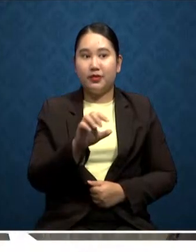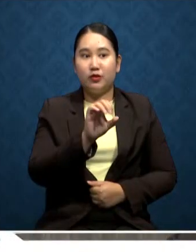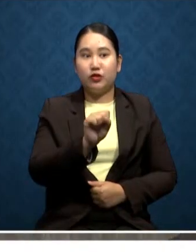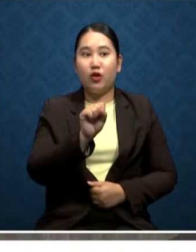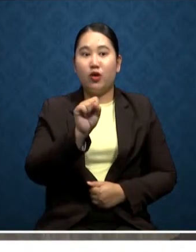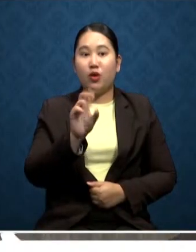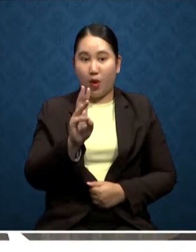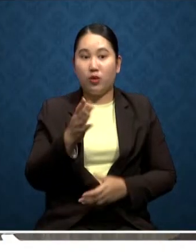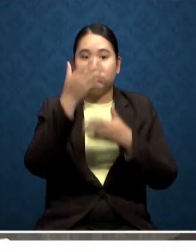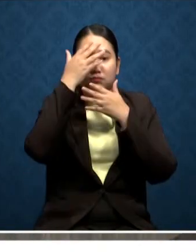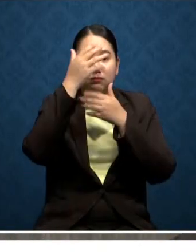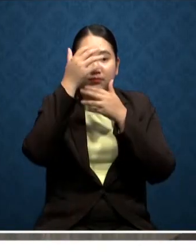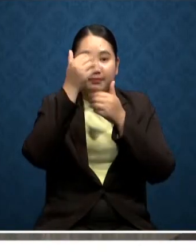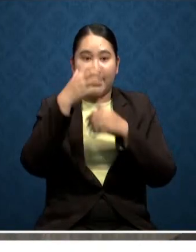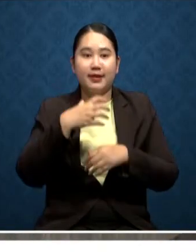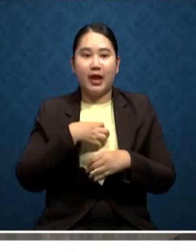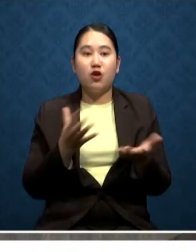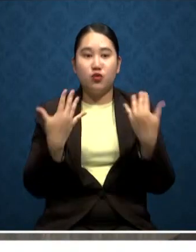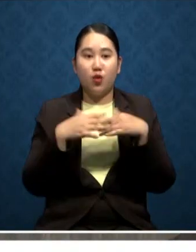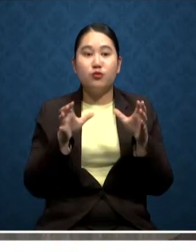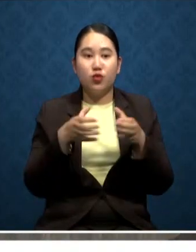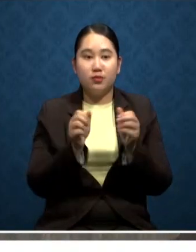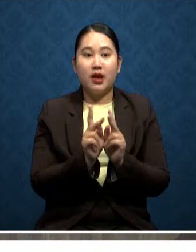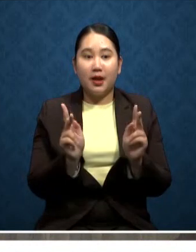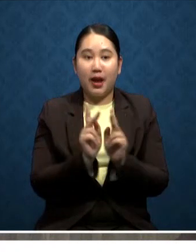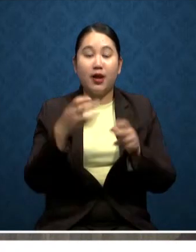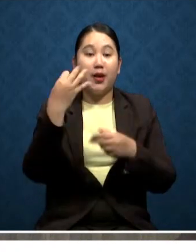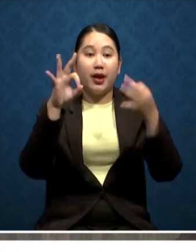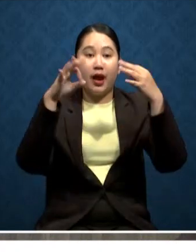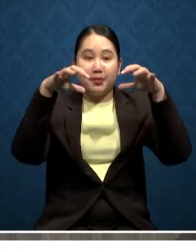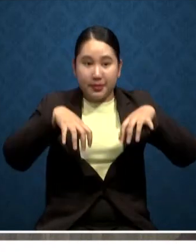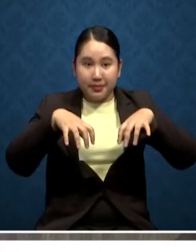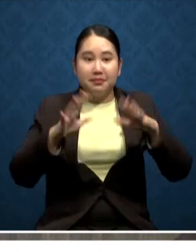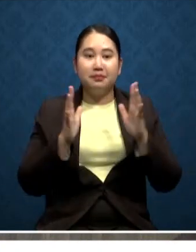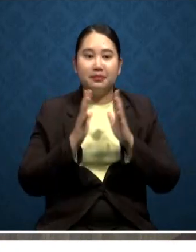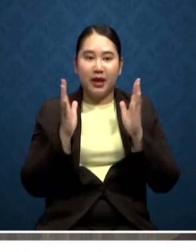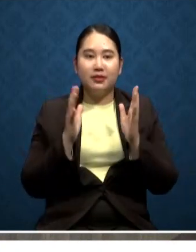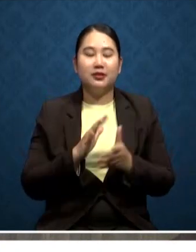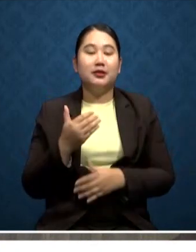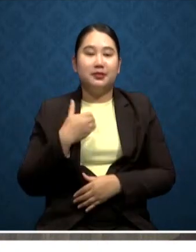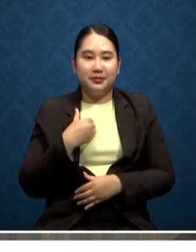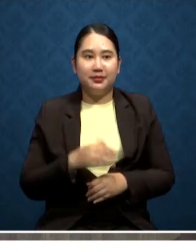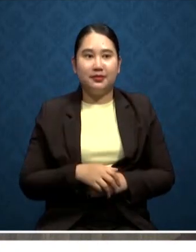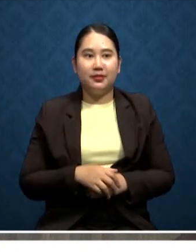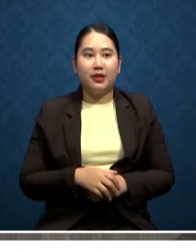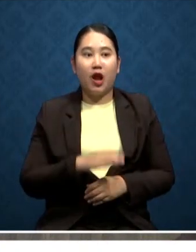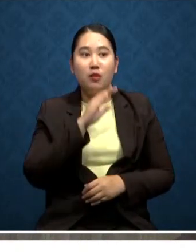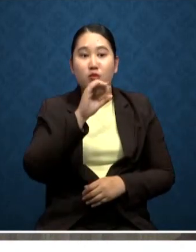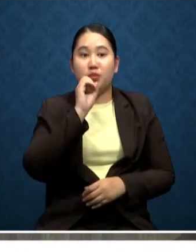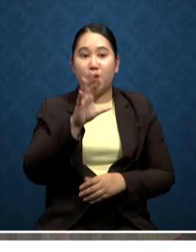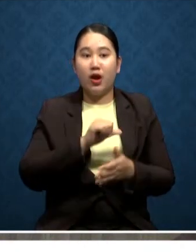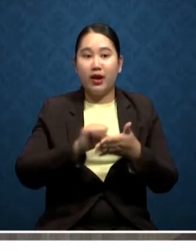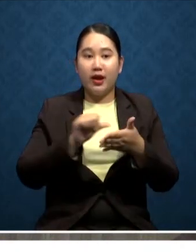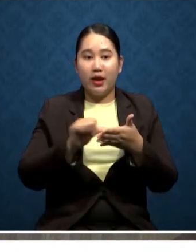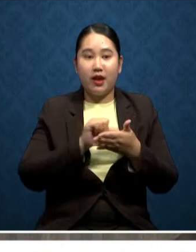ายท่านนะครับสนใจที่จะเข้าร่วมกรรมธิการองค์กรอิสระค่อนข้างเยอะครับคือไหนๆเราก็แก้ข้อบังคับในเรื่อง